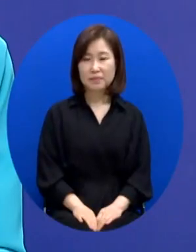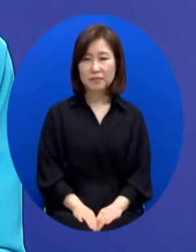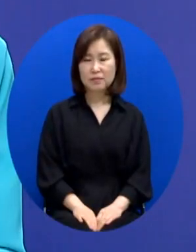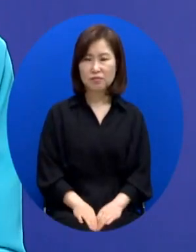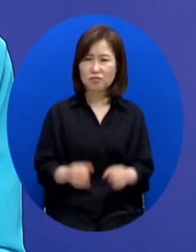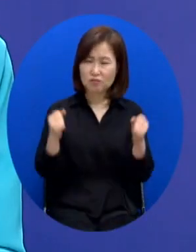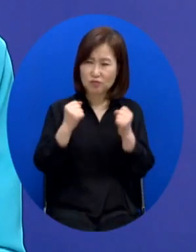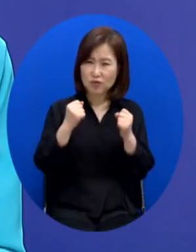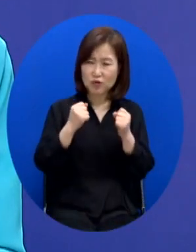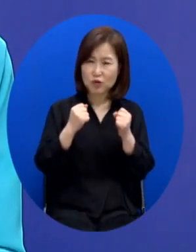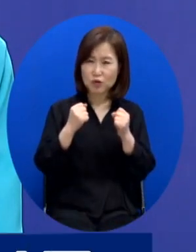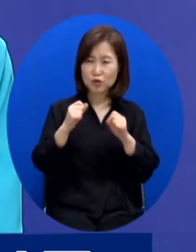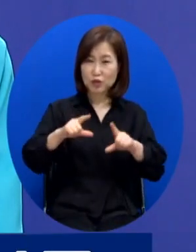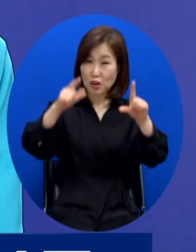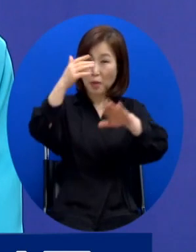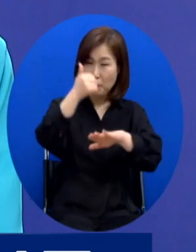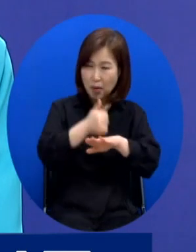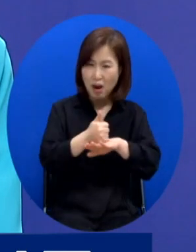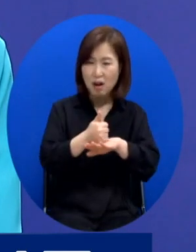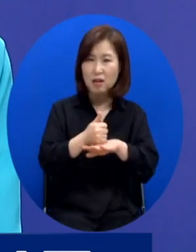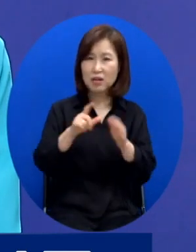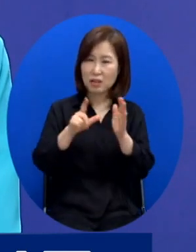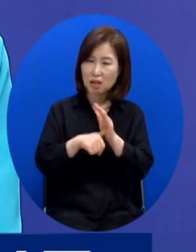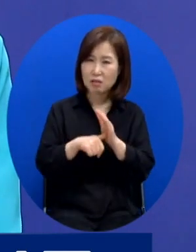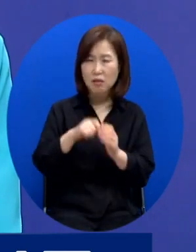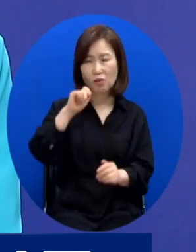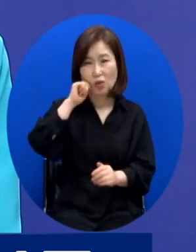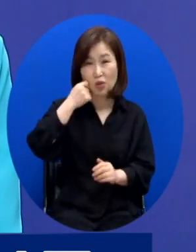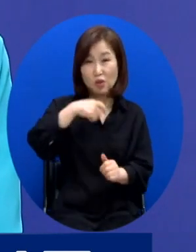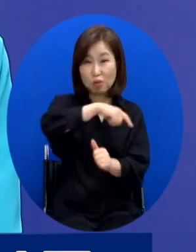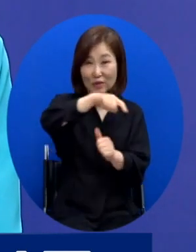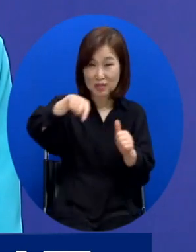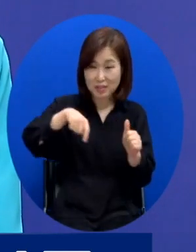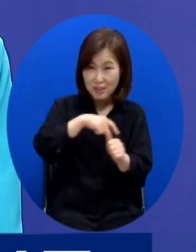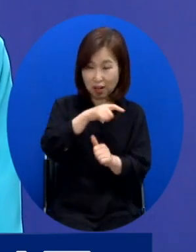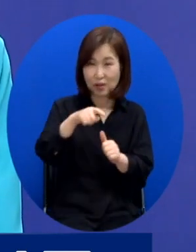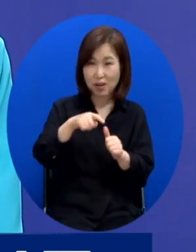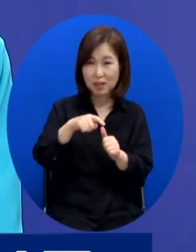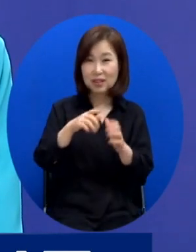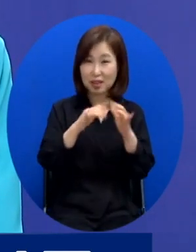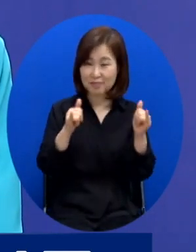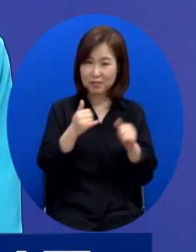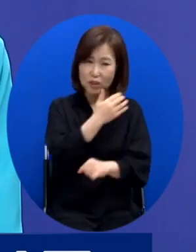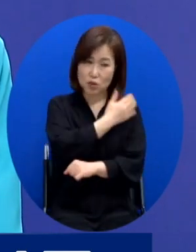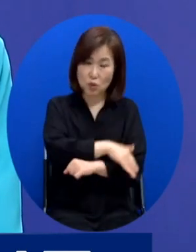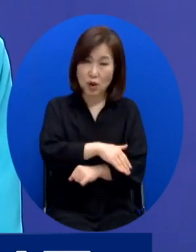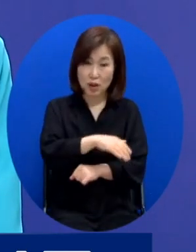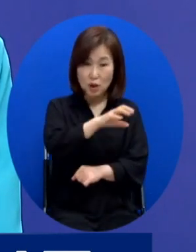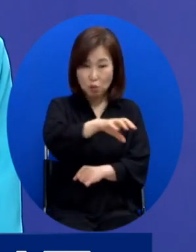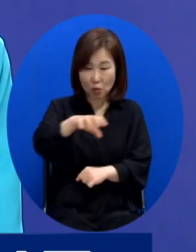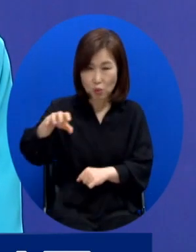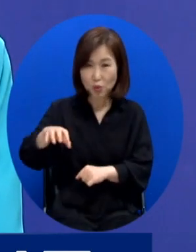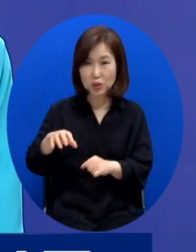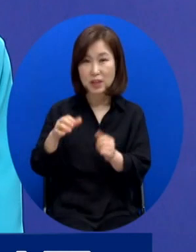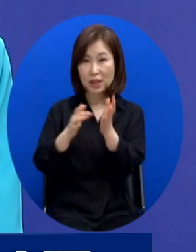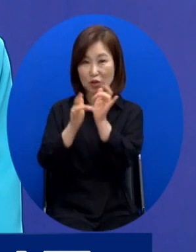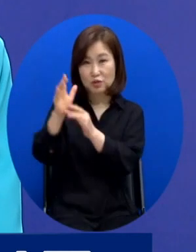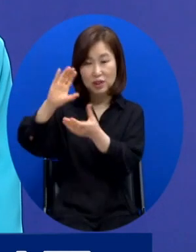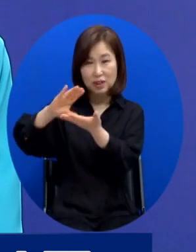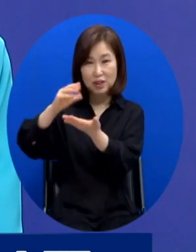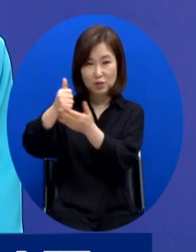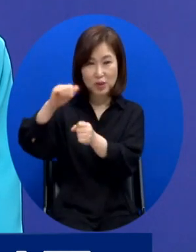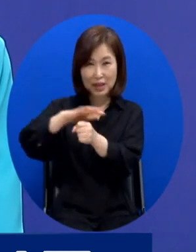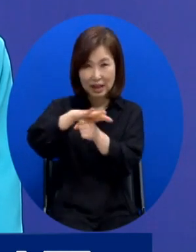추운 연말이 되면 더 큰 어려움을 겪는 이웃들이 있습니다. 성탄절을 기념해 소외된 곳에 예수 그리스도의 사랑을 전한